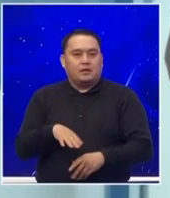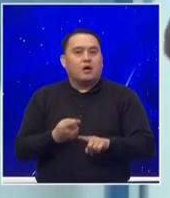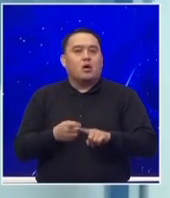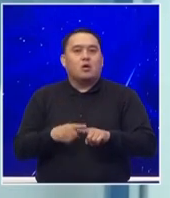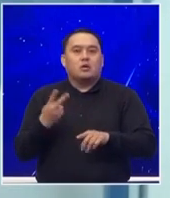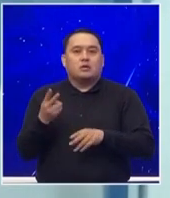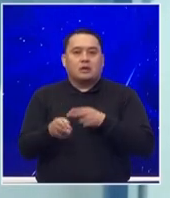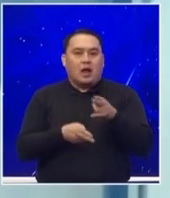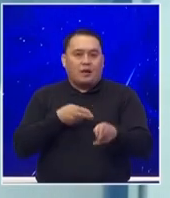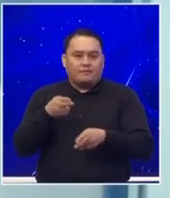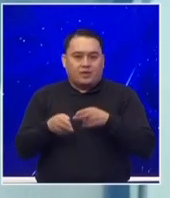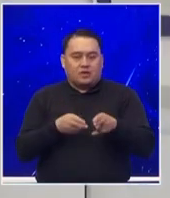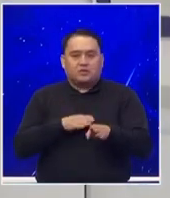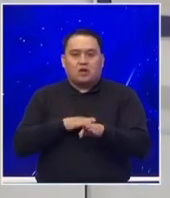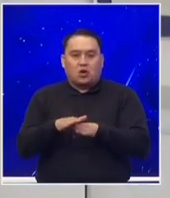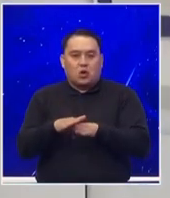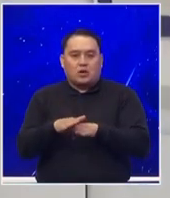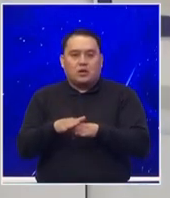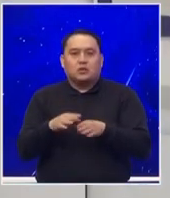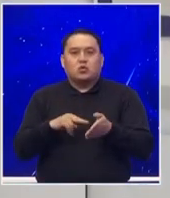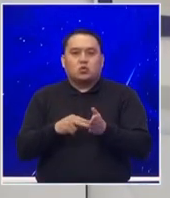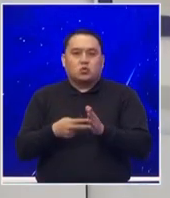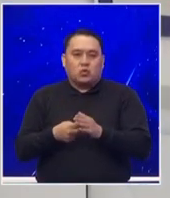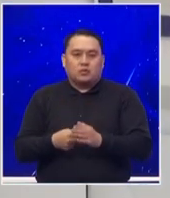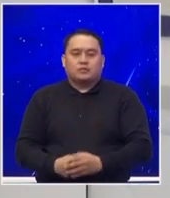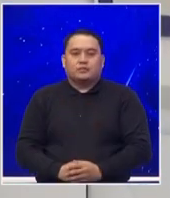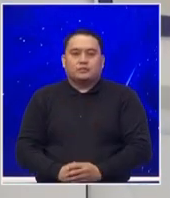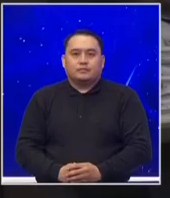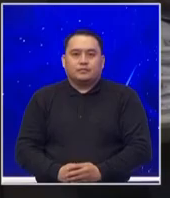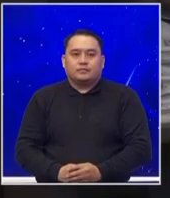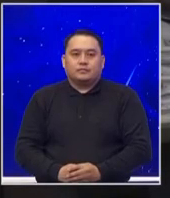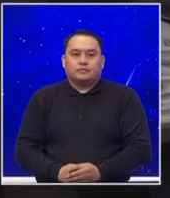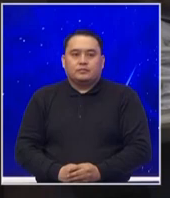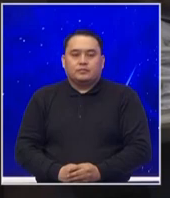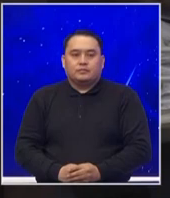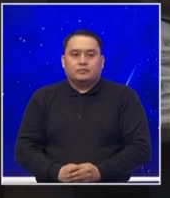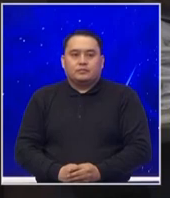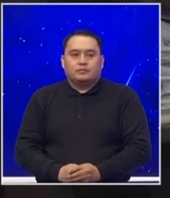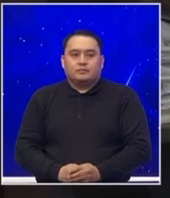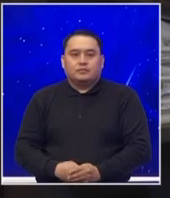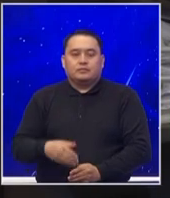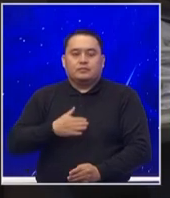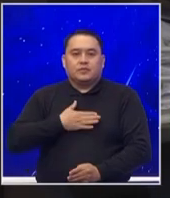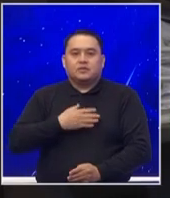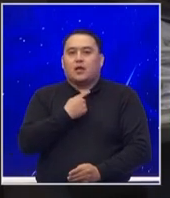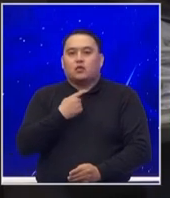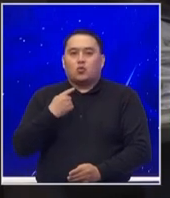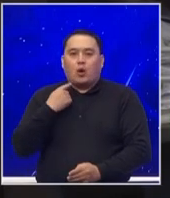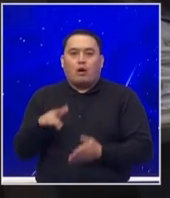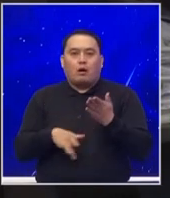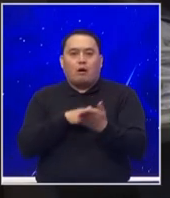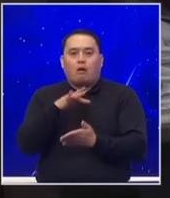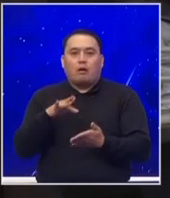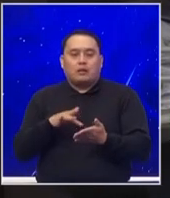2 кесіртілігі отасы жасалыпты. Бірі жоспарлы, екіншісі шұғыл. Біздің Талдықорған қаласы облыстық перинаталдық